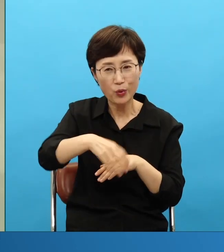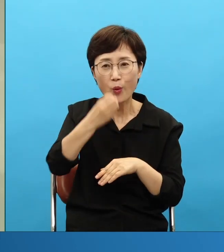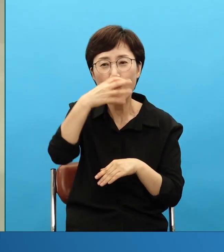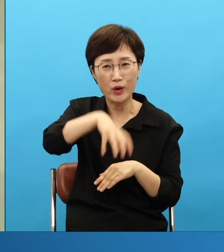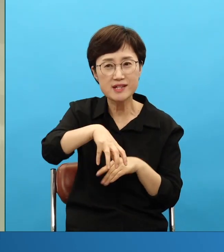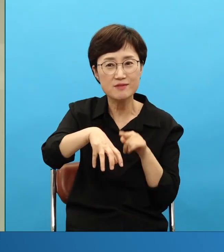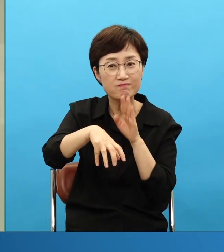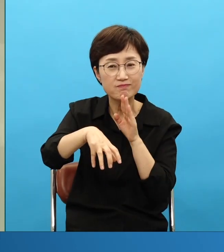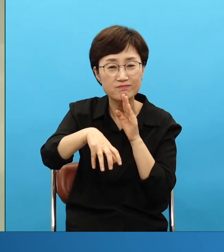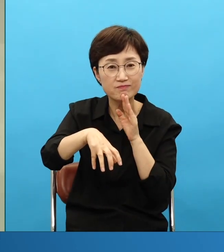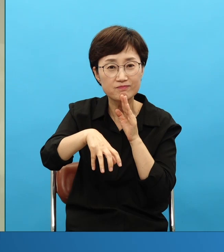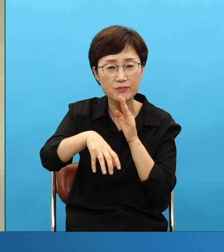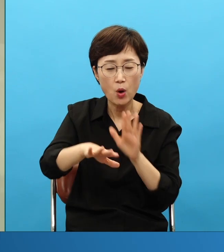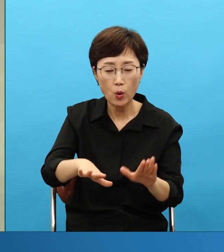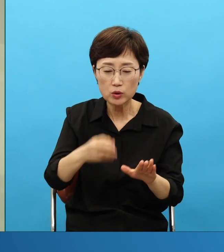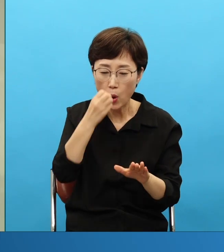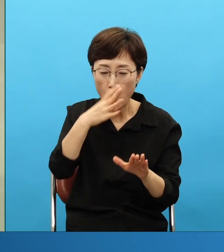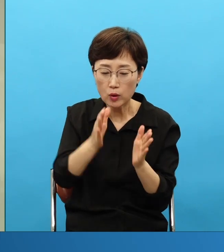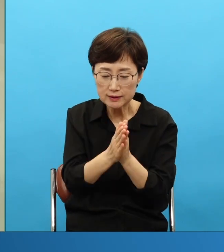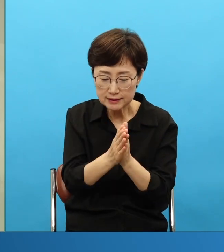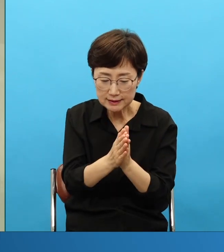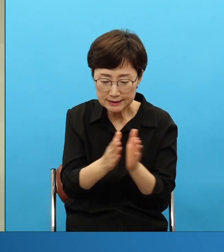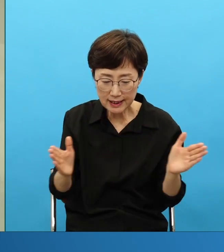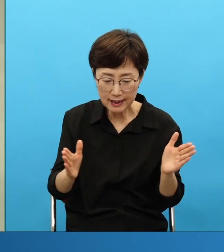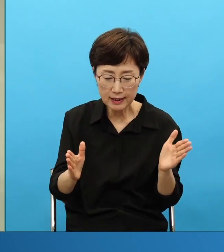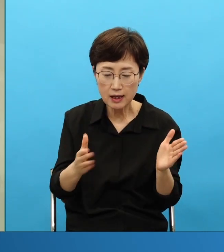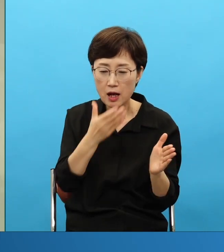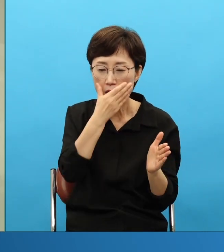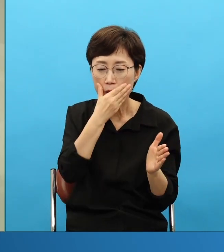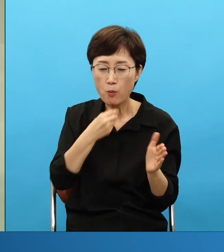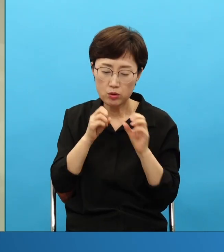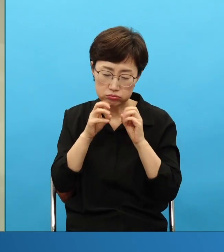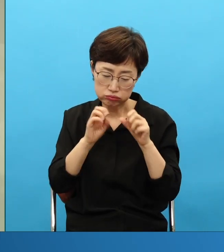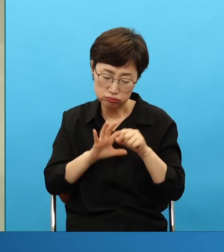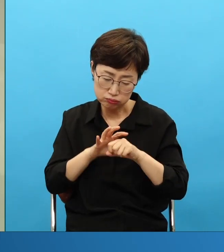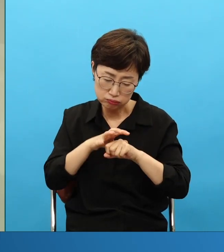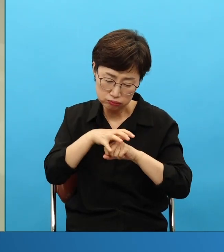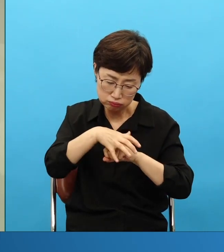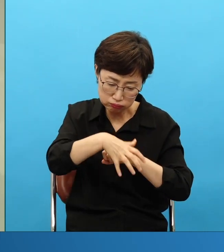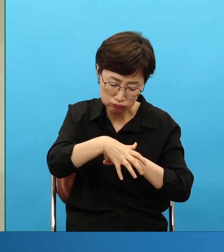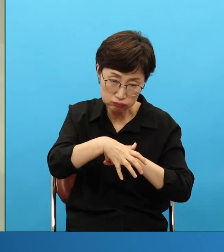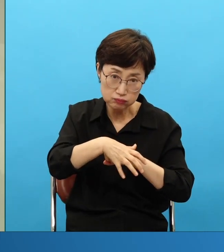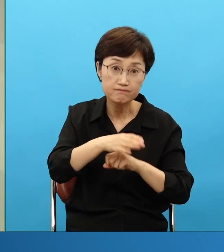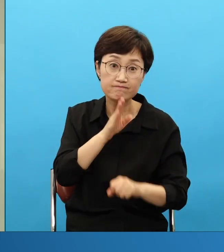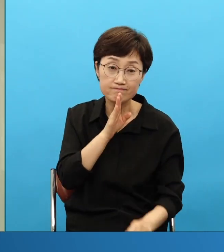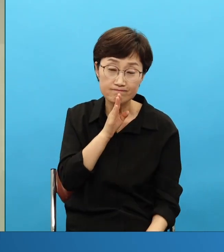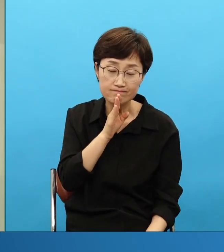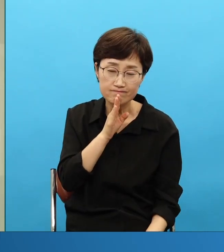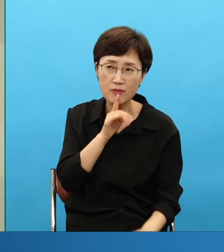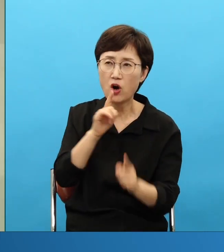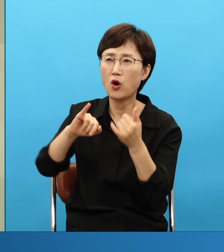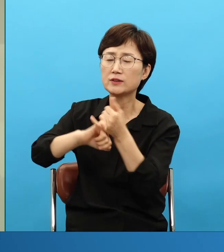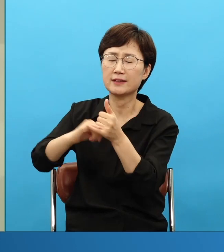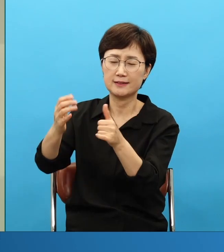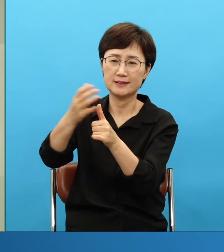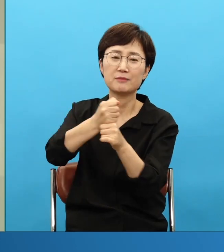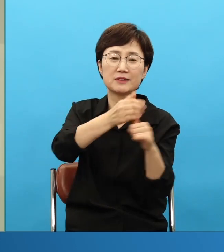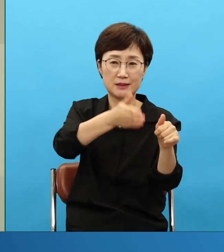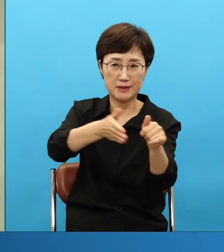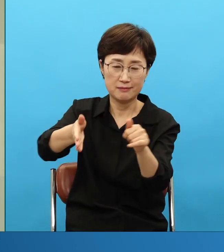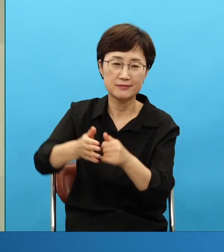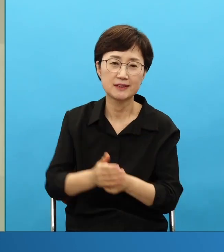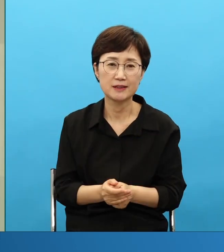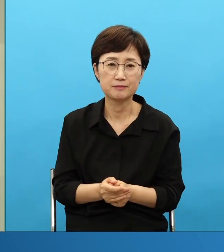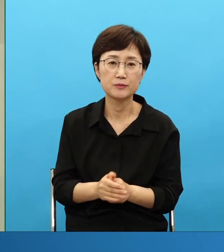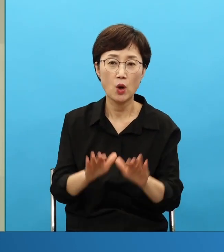여러분이 세계 복음할 수 있는 응답을 오늘 붙잡아야 And 되겠습니다. so from here in Hong Kong, you must grab hold of the answer by which you can do world evangelization.